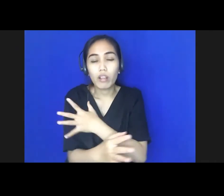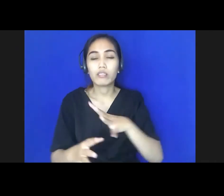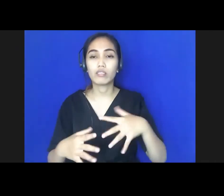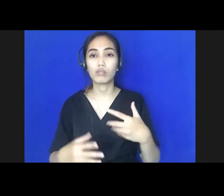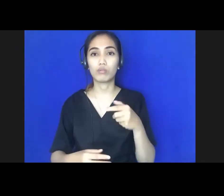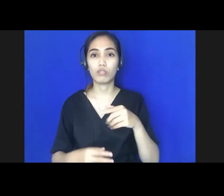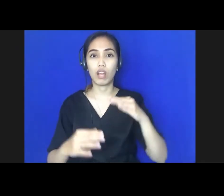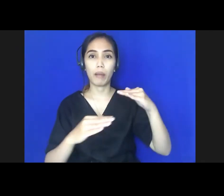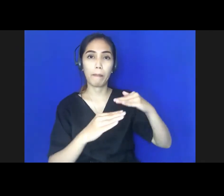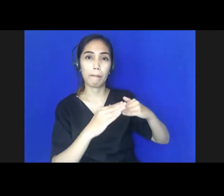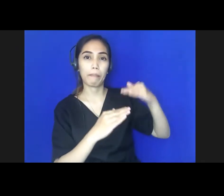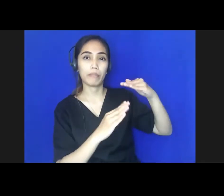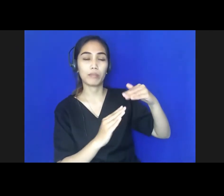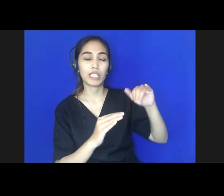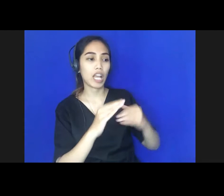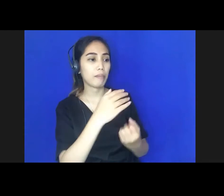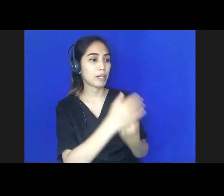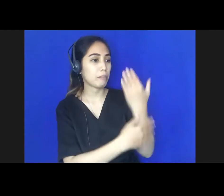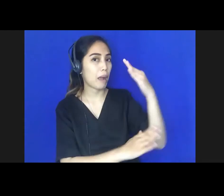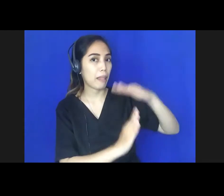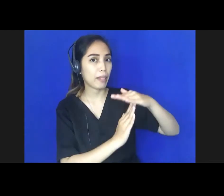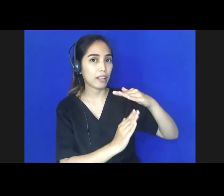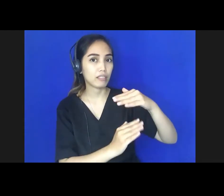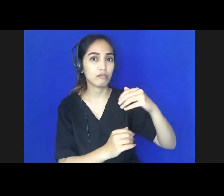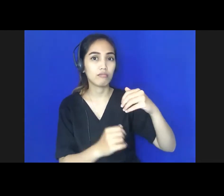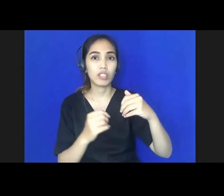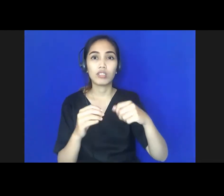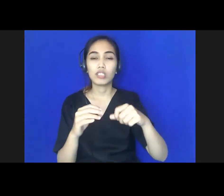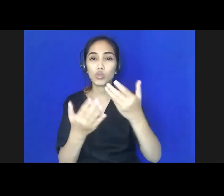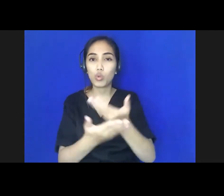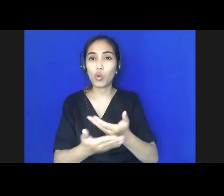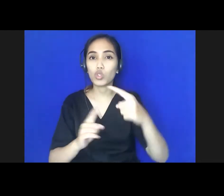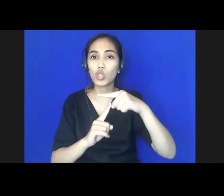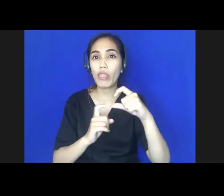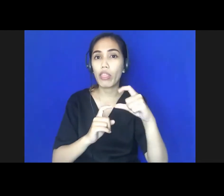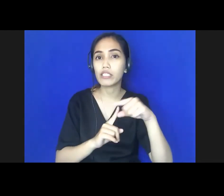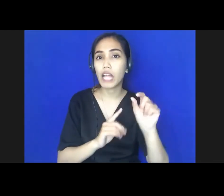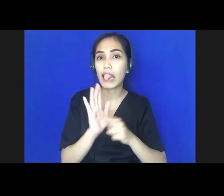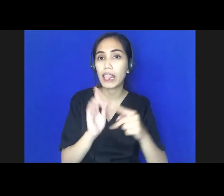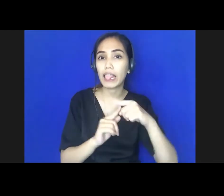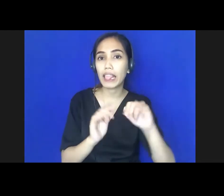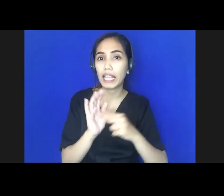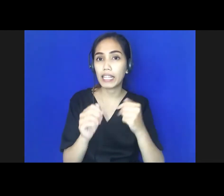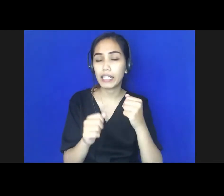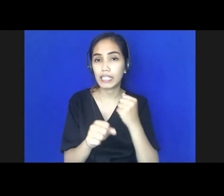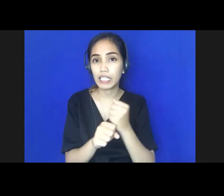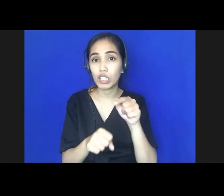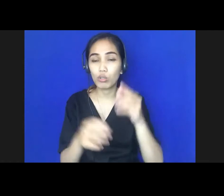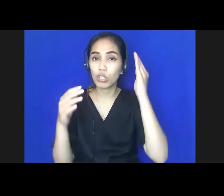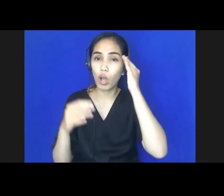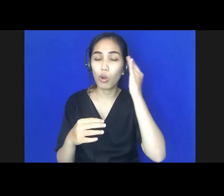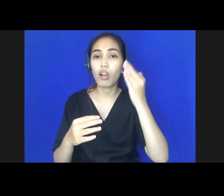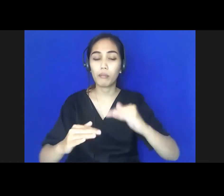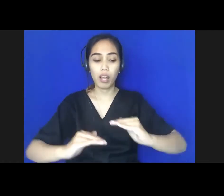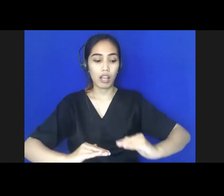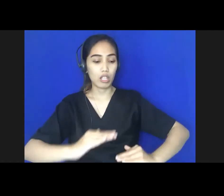bahwa stunting itu adalah kondisi gagal tumbuh pada anak balita akibat kekurangan gizi kronis, sehingga anak